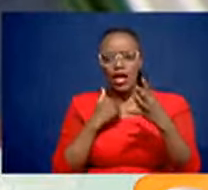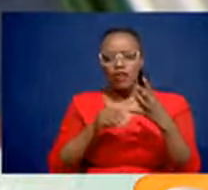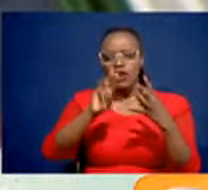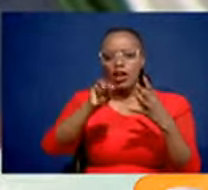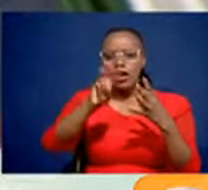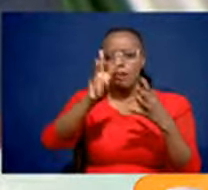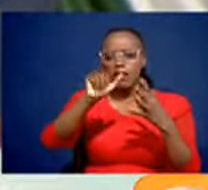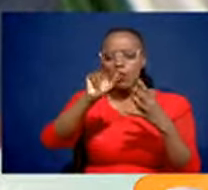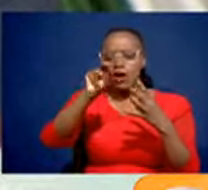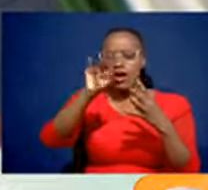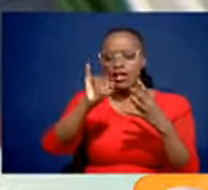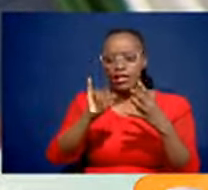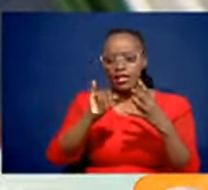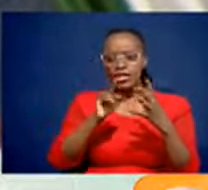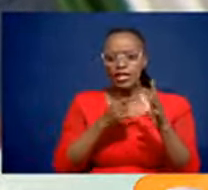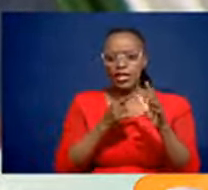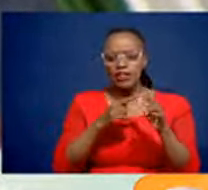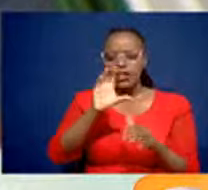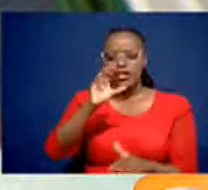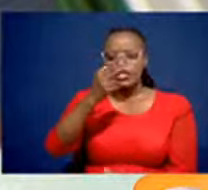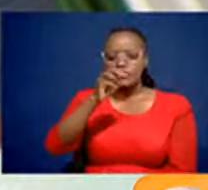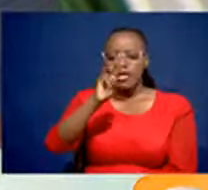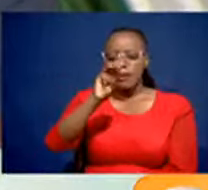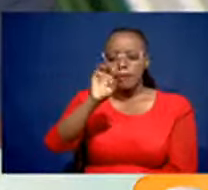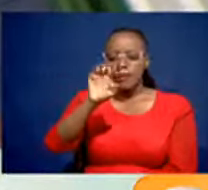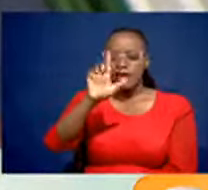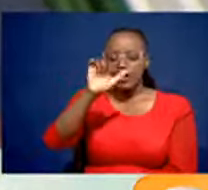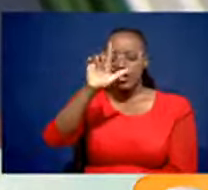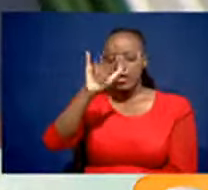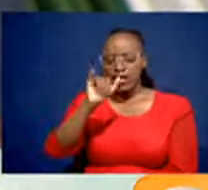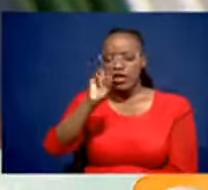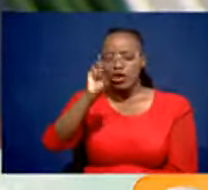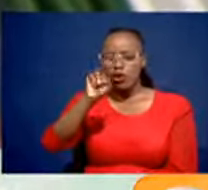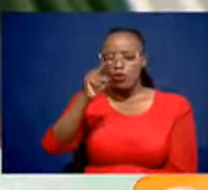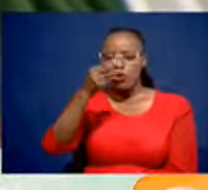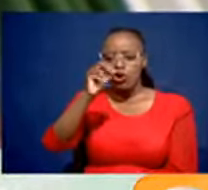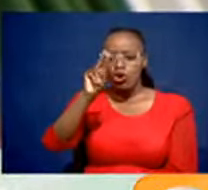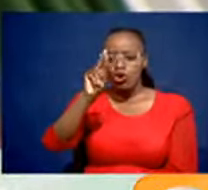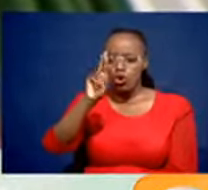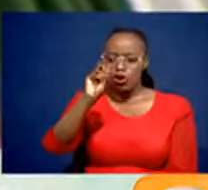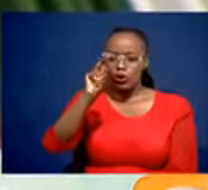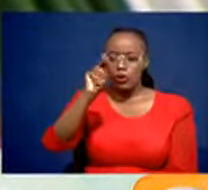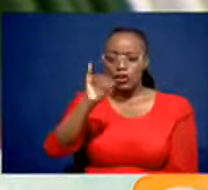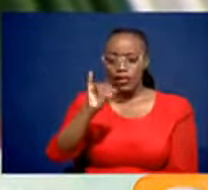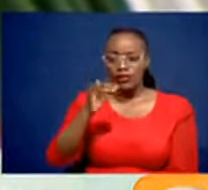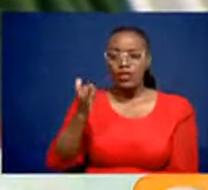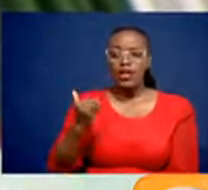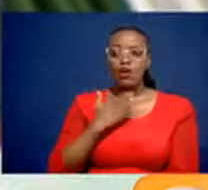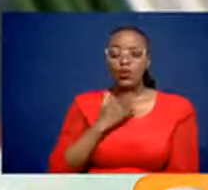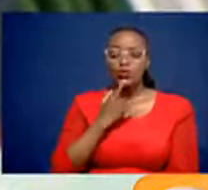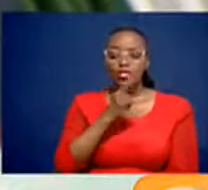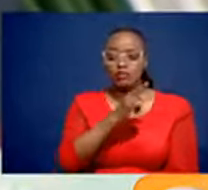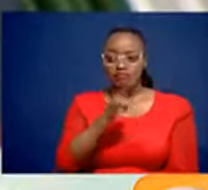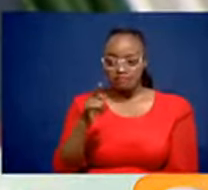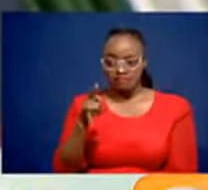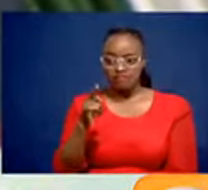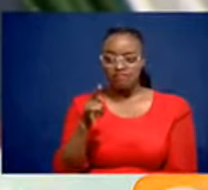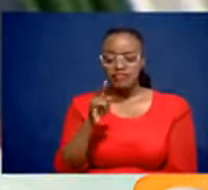Miwani, kule Chemelil, kule Muhoroni, mimi nataka niwahakikishie